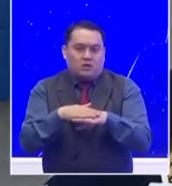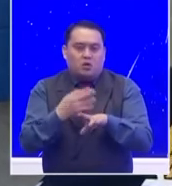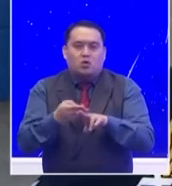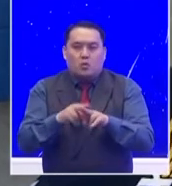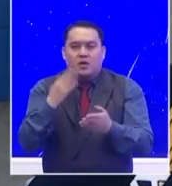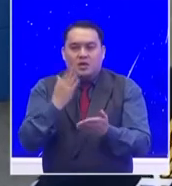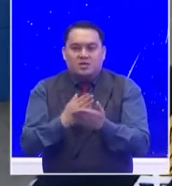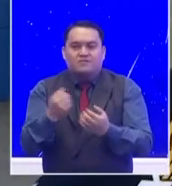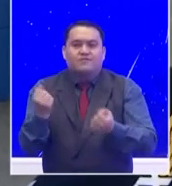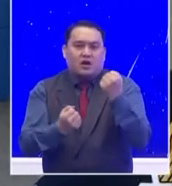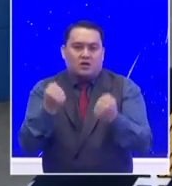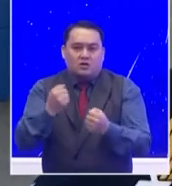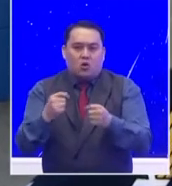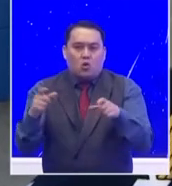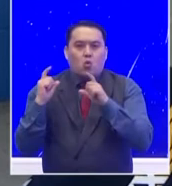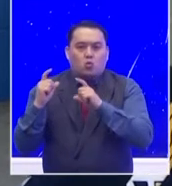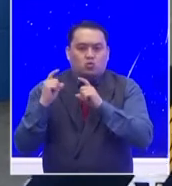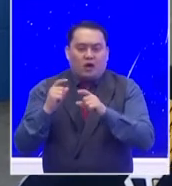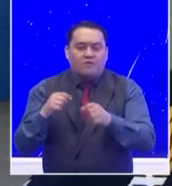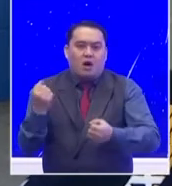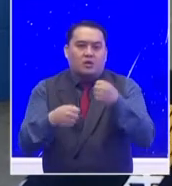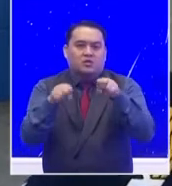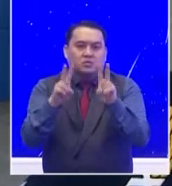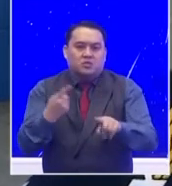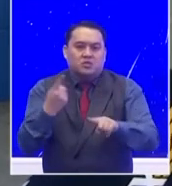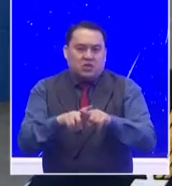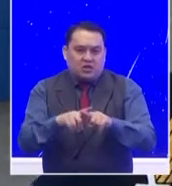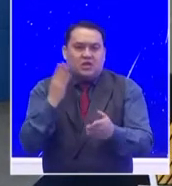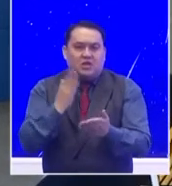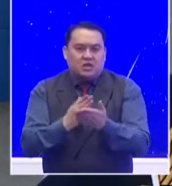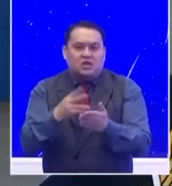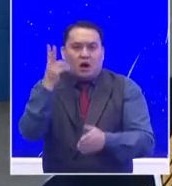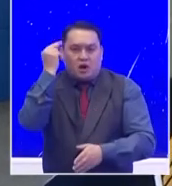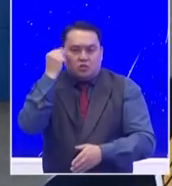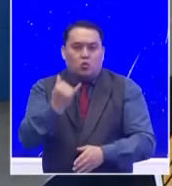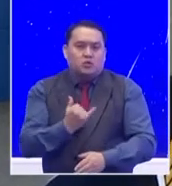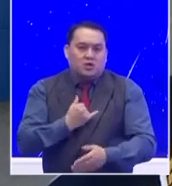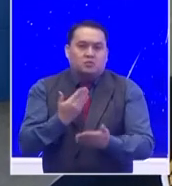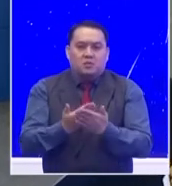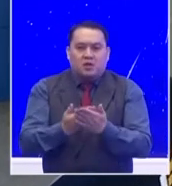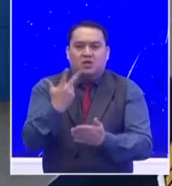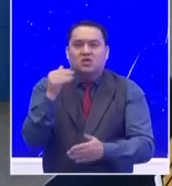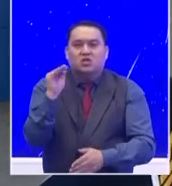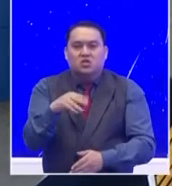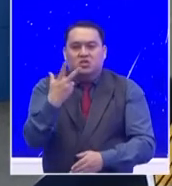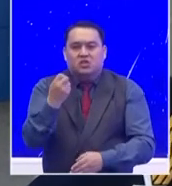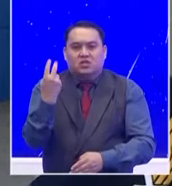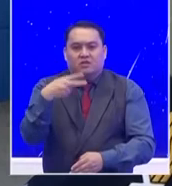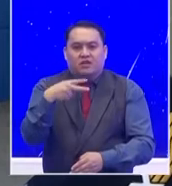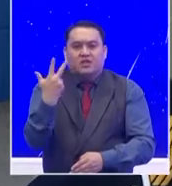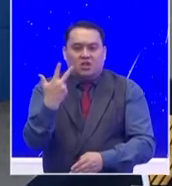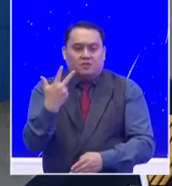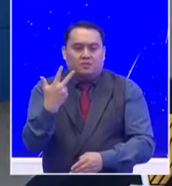есть водители грузовых автомашин и спецтехники. Их количество у нас составляет